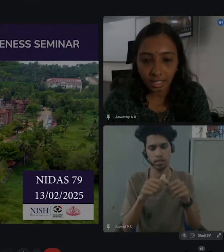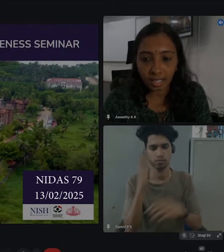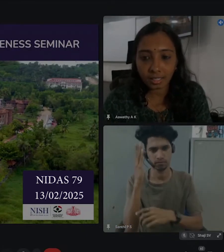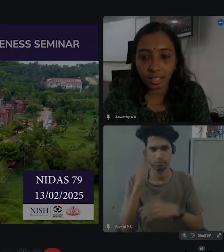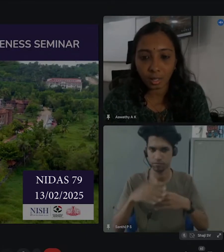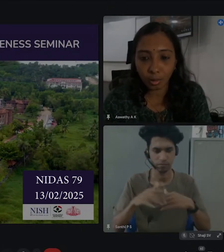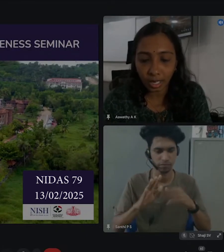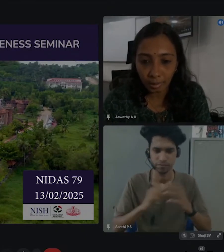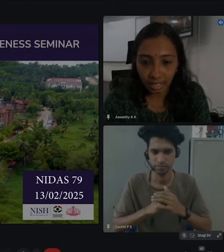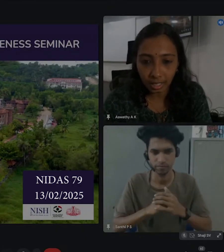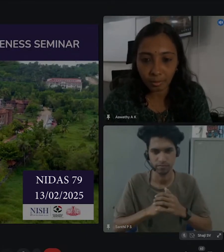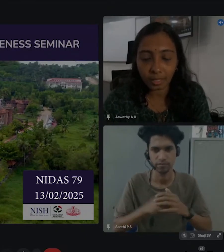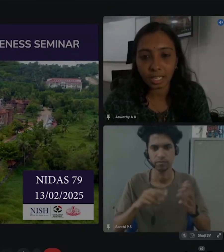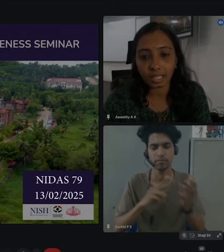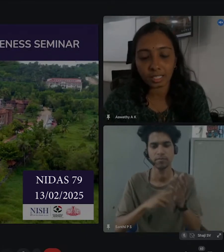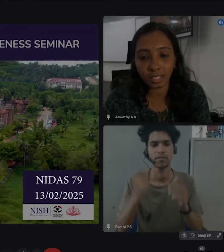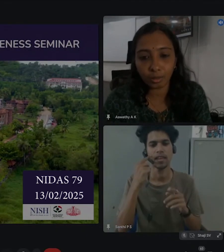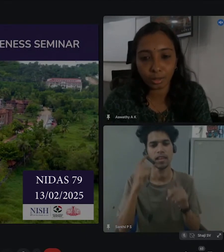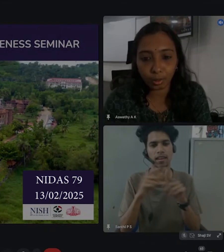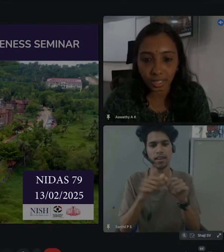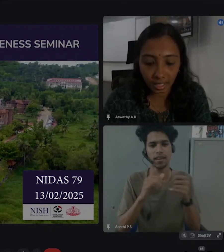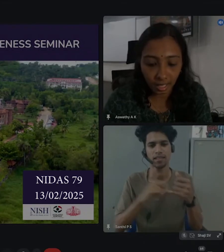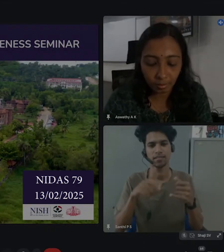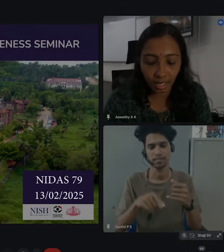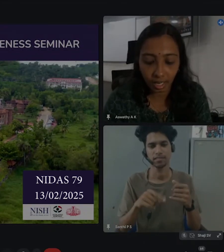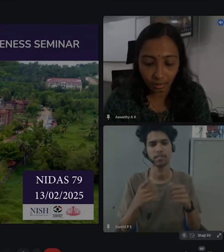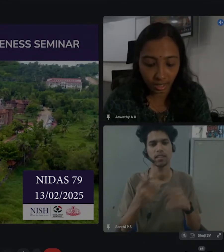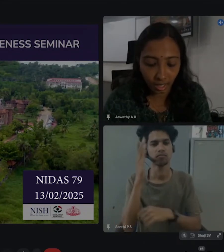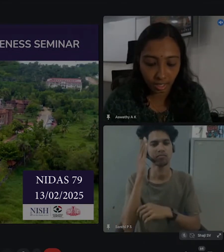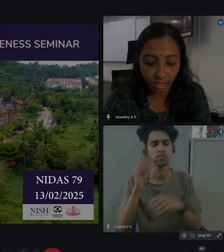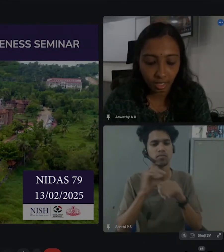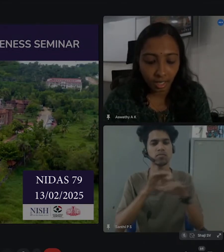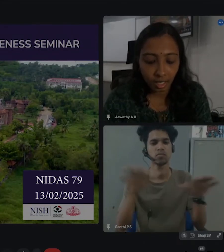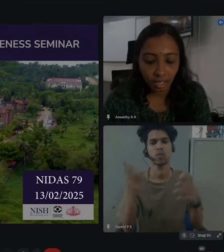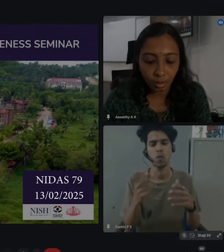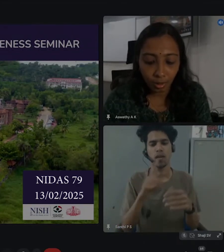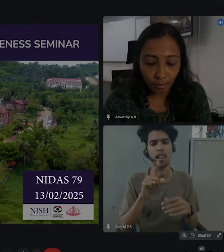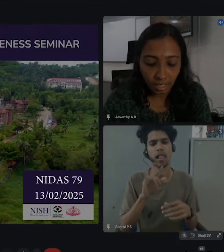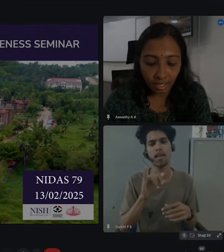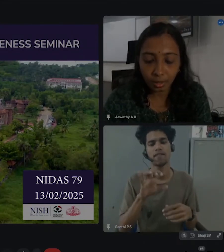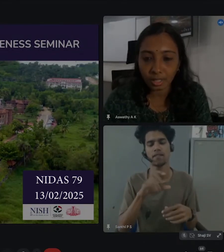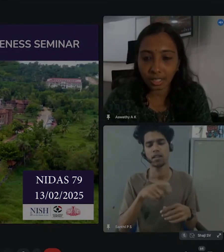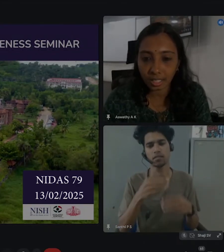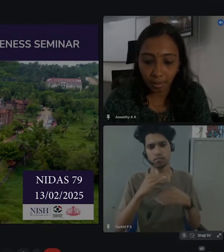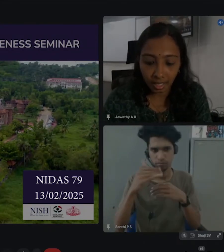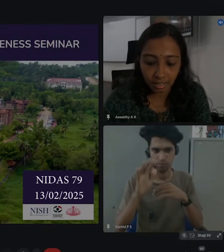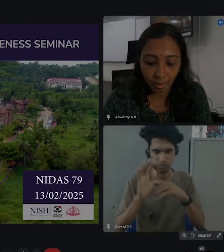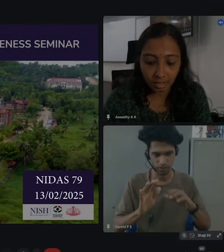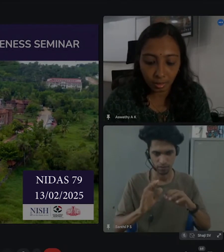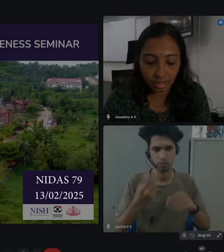ഇന്നത്തെ നിഡാസ് ഗൂഗിൾ മീറ്റിലും നിഡാസിന്റെ യൂട്യൂബ് ചാനലിലും കാണാവുന്നതാണ്. ഗൂഗിൾ മീറ്റ് ജോയിൻ